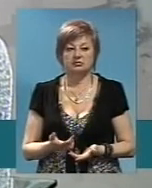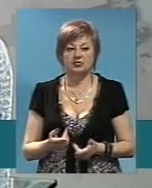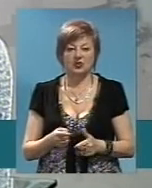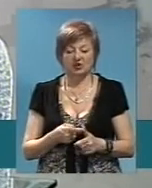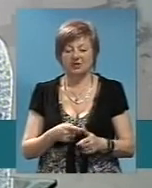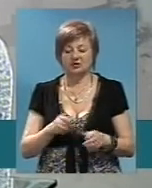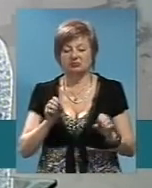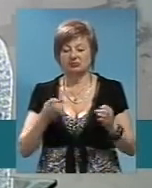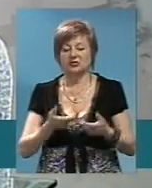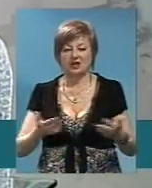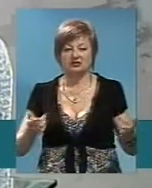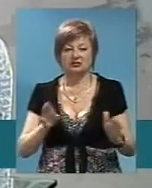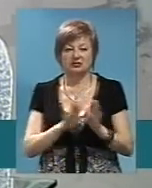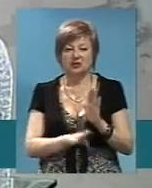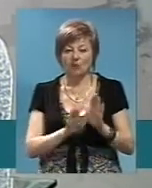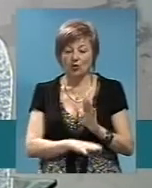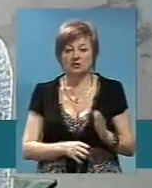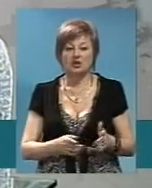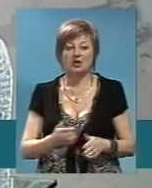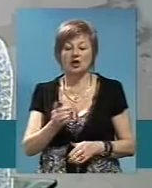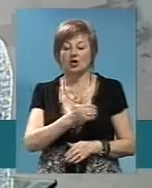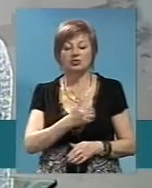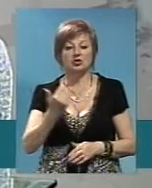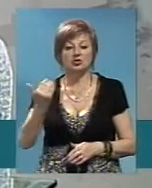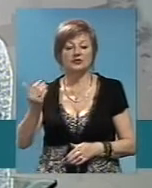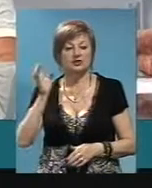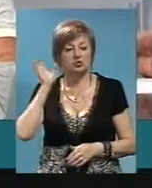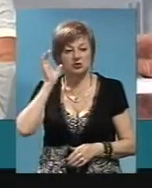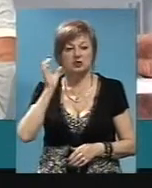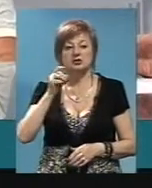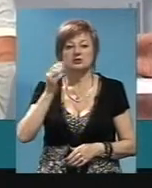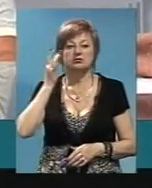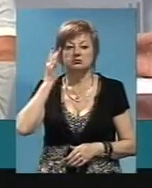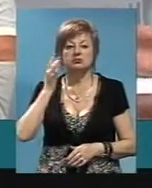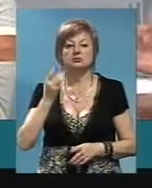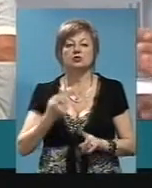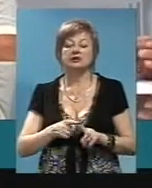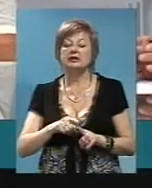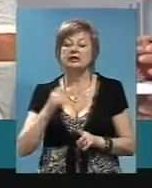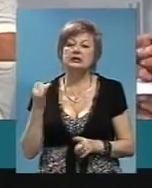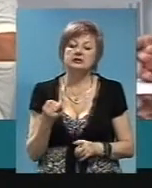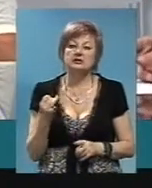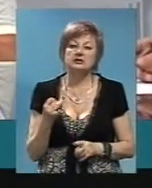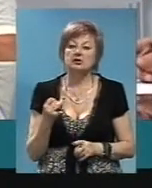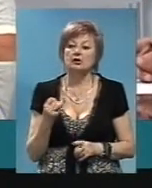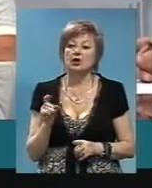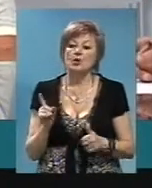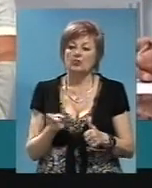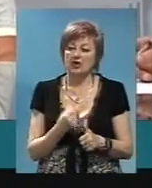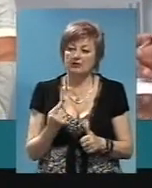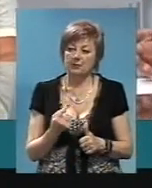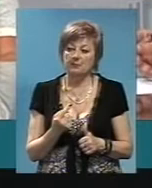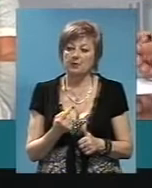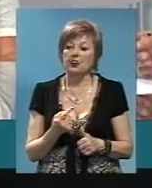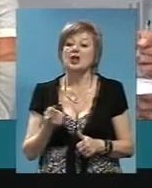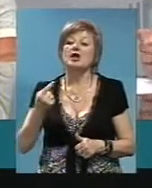побутовими відходами. Я хотів би почути вашу особисту думку з приводу цієї ініціативи. Як ви її оцінюєте?